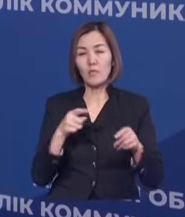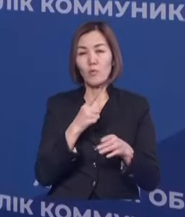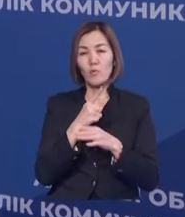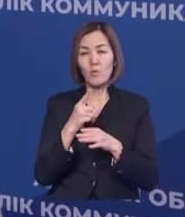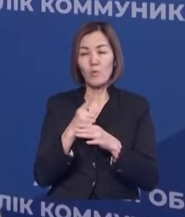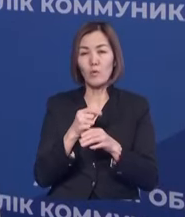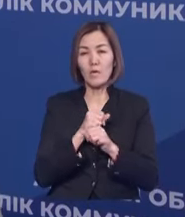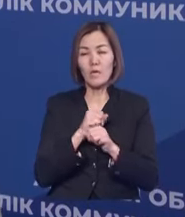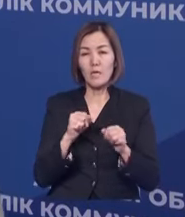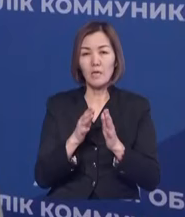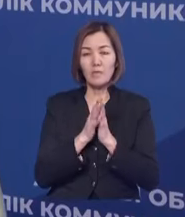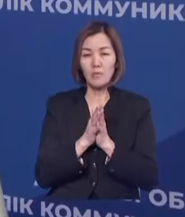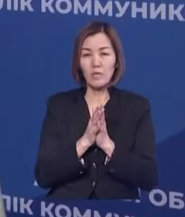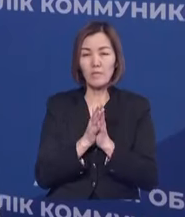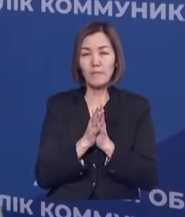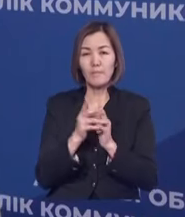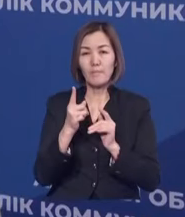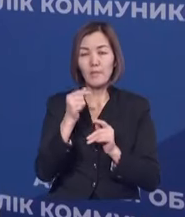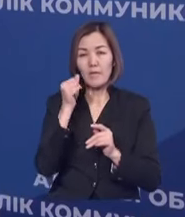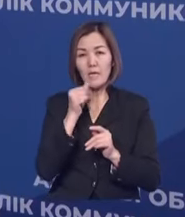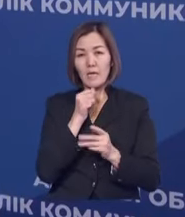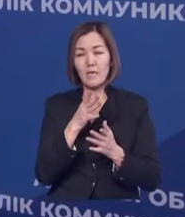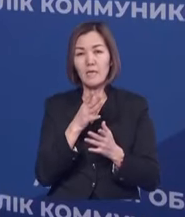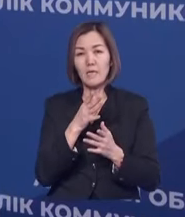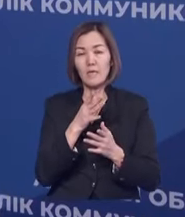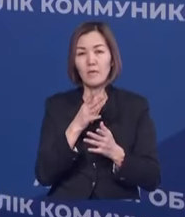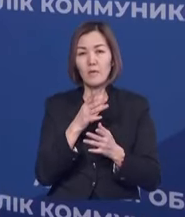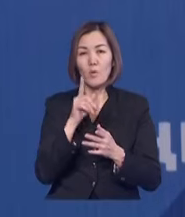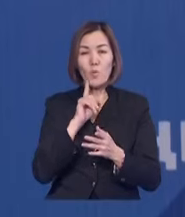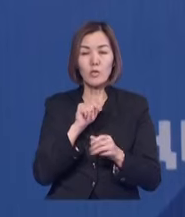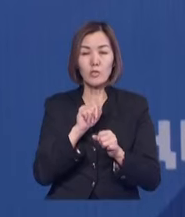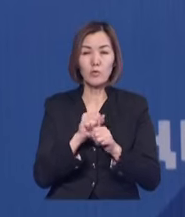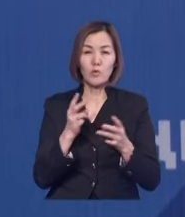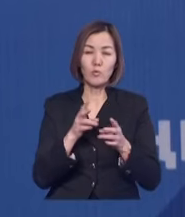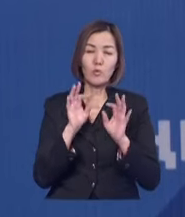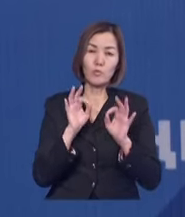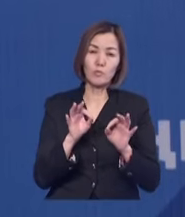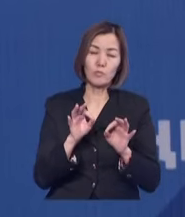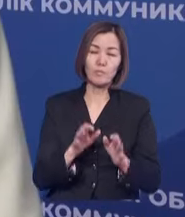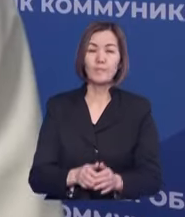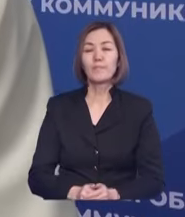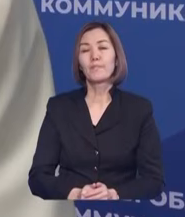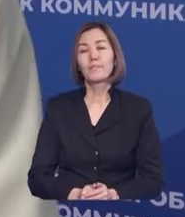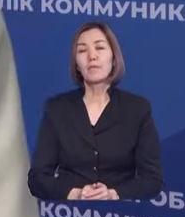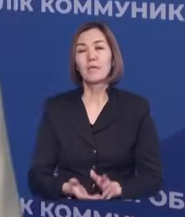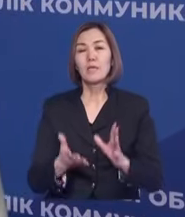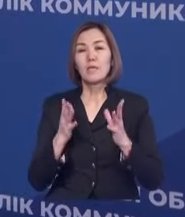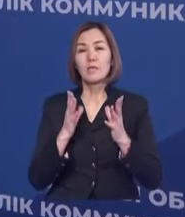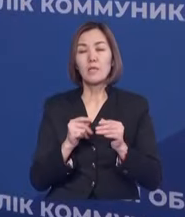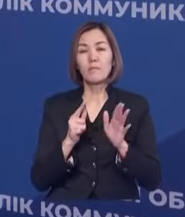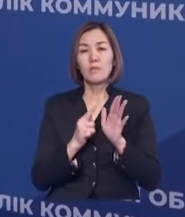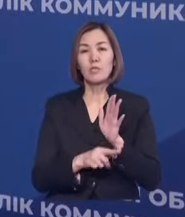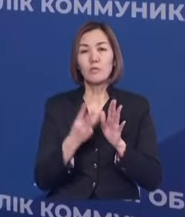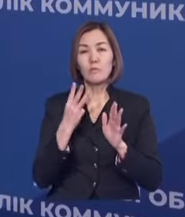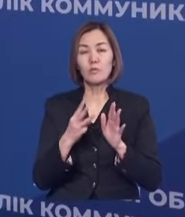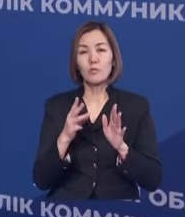бұған құлақ асып осы бір айда осы нәрсені тоқтата тұрса, нұр үстіне нұр деп ойлаймыз. Жалпы